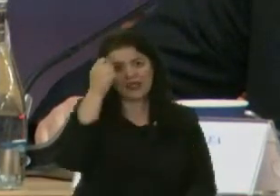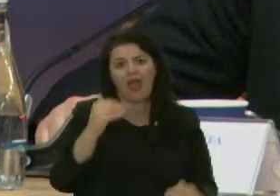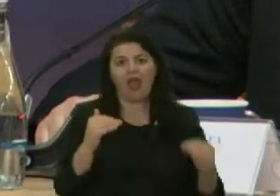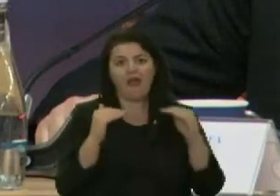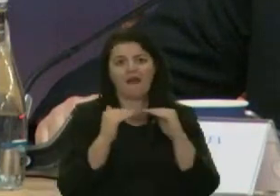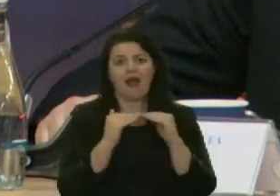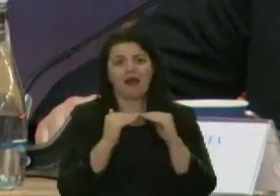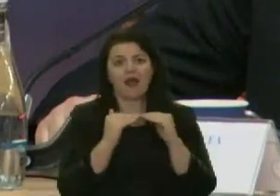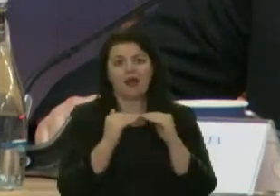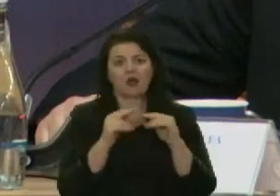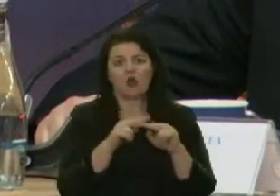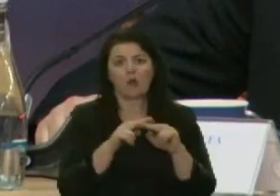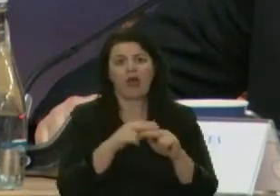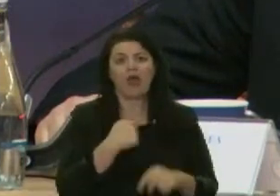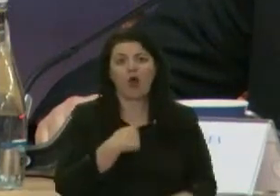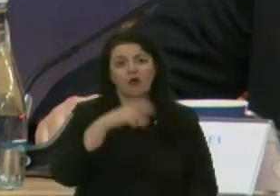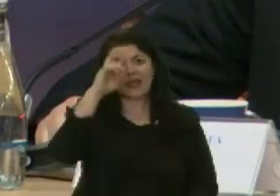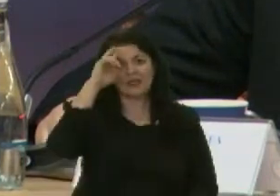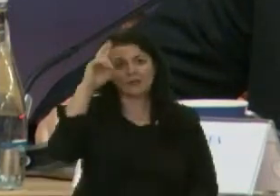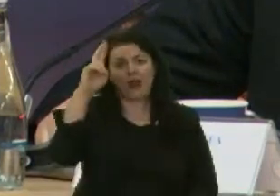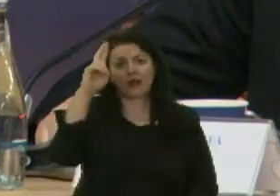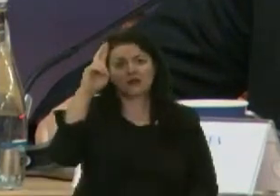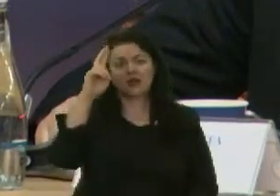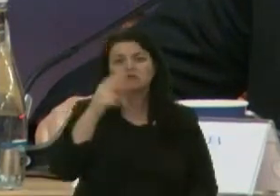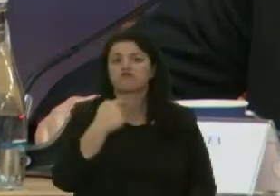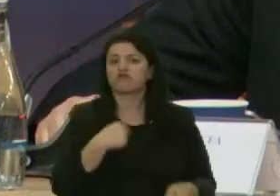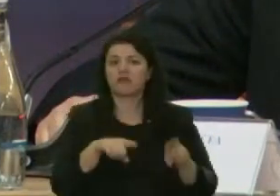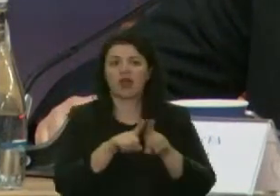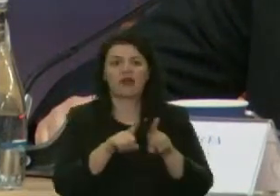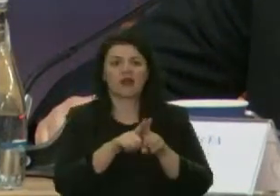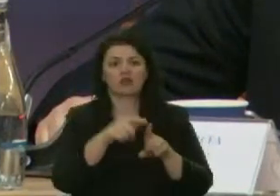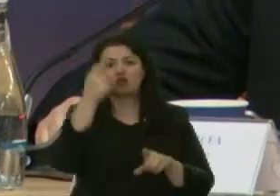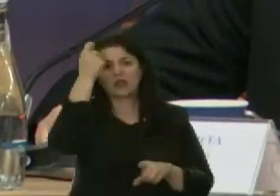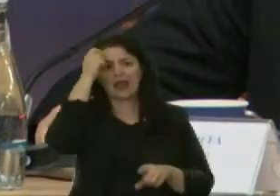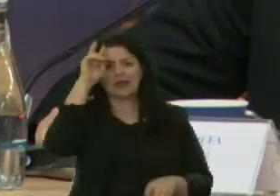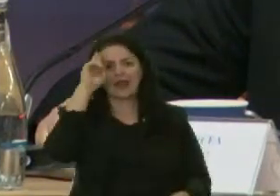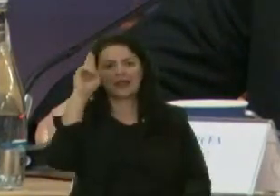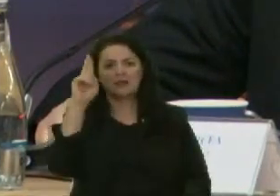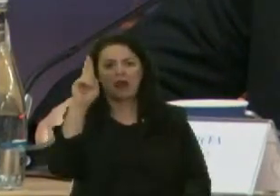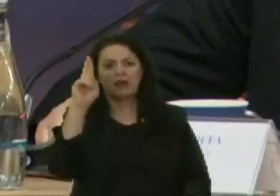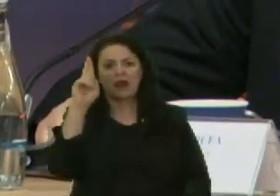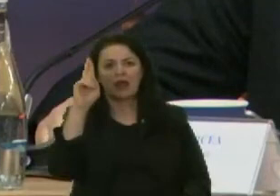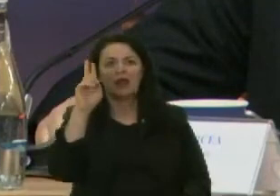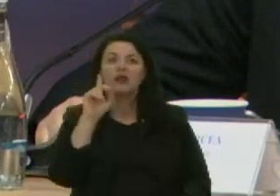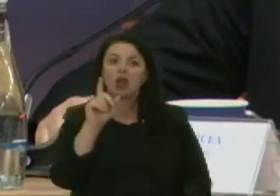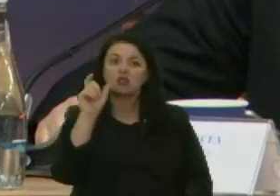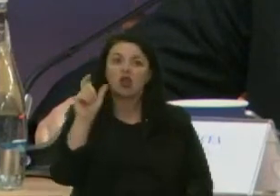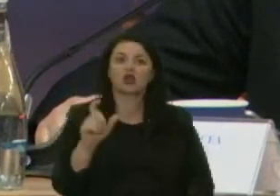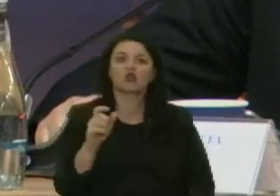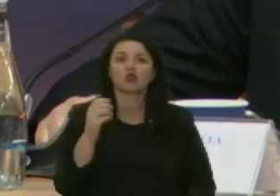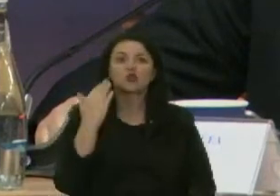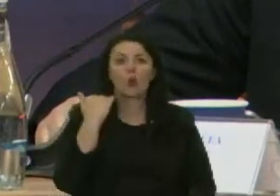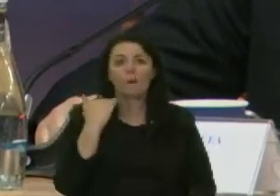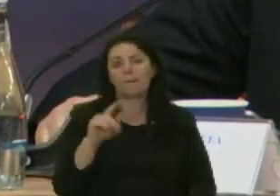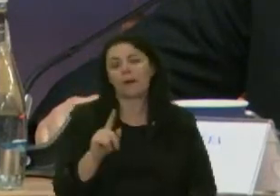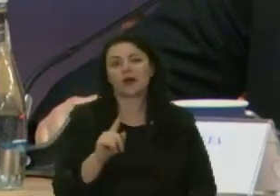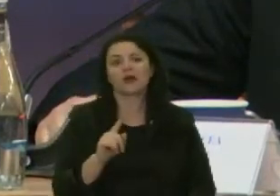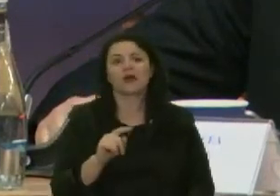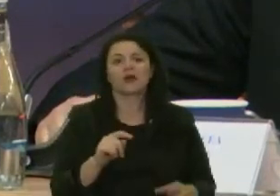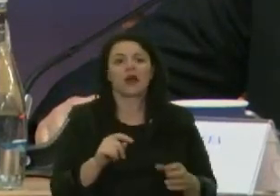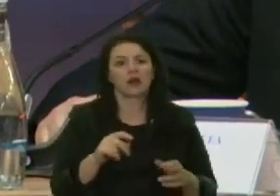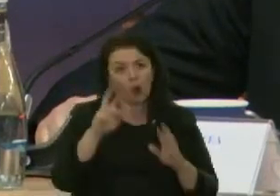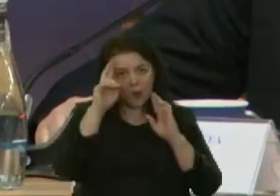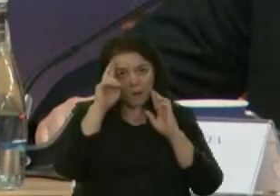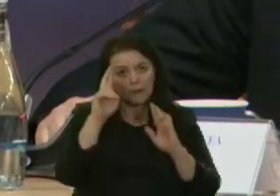egale așa cum eu le respect avem pretenția că orice cetățean trebuie să le respecte chiar și distinsa doamnă pe care repet o respect